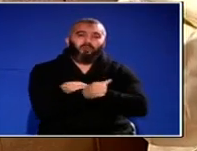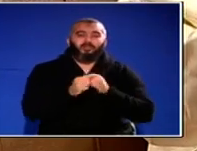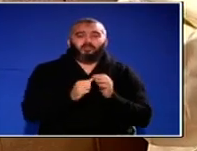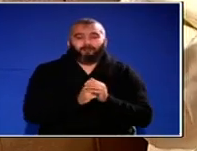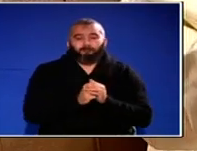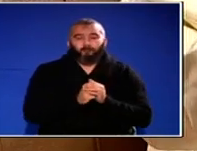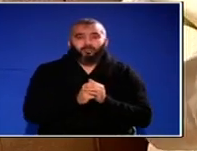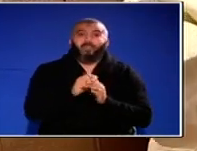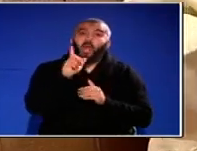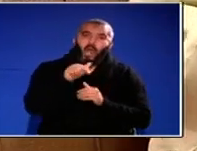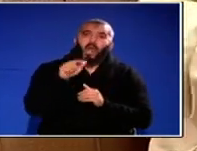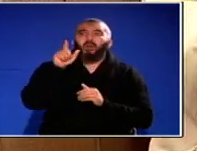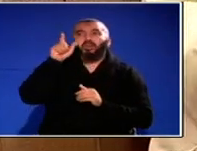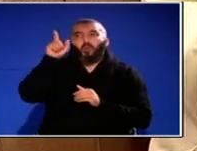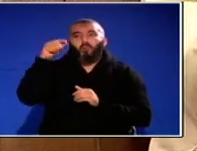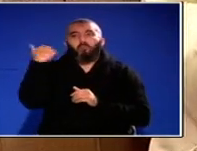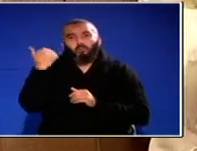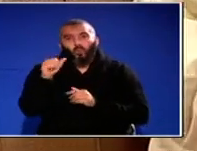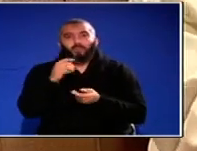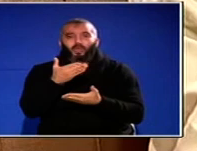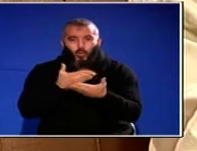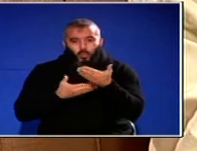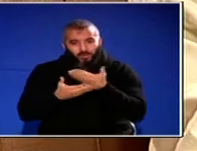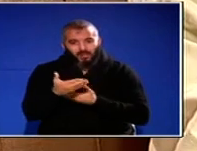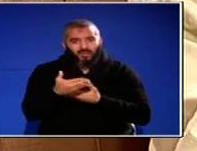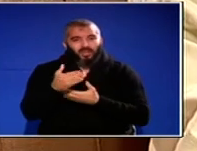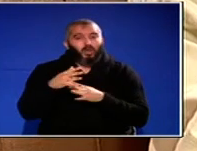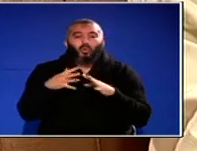أو بالمال، حينئذ